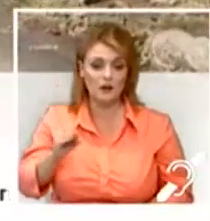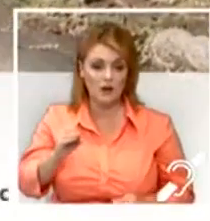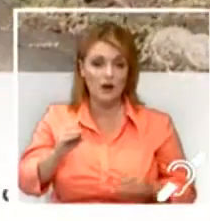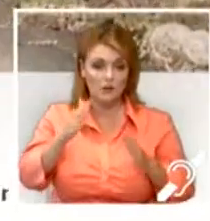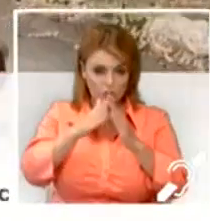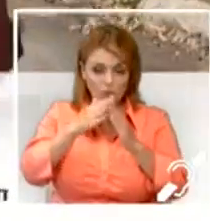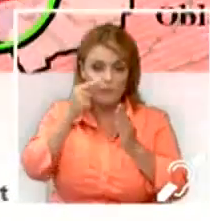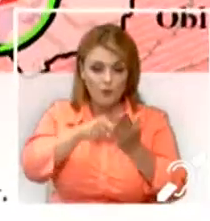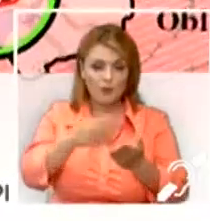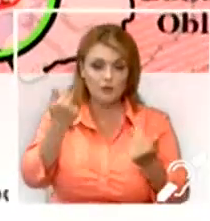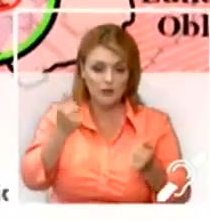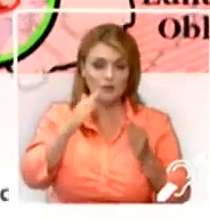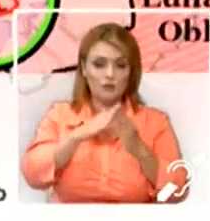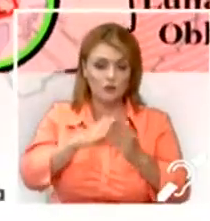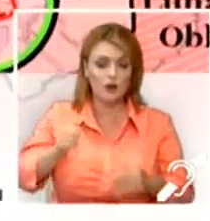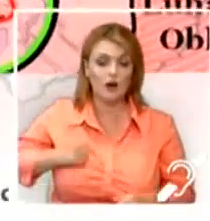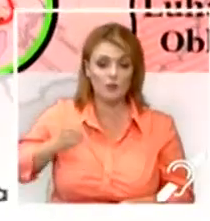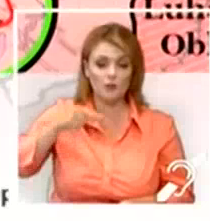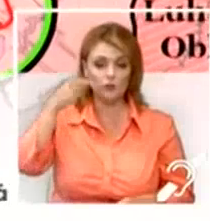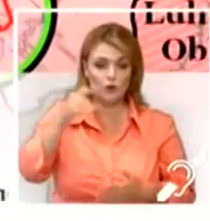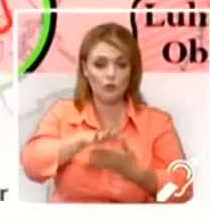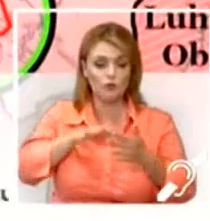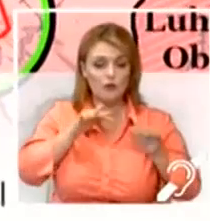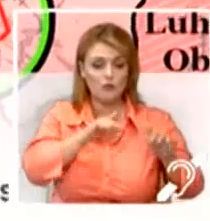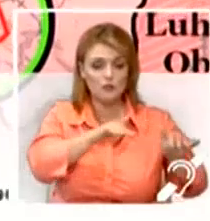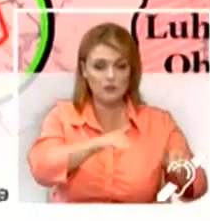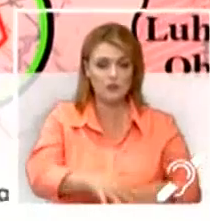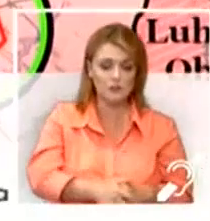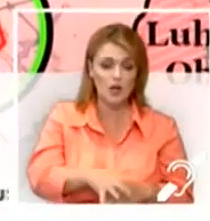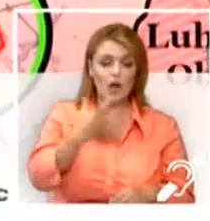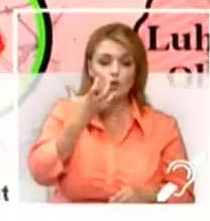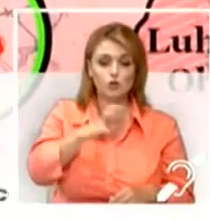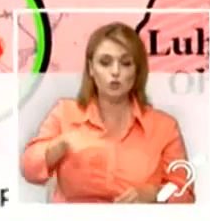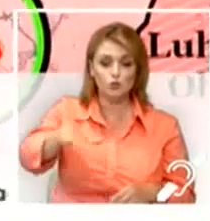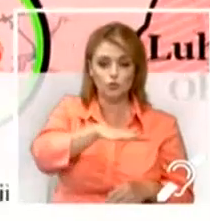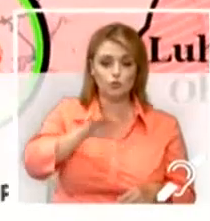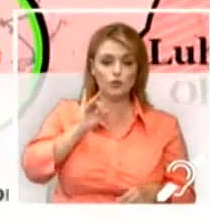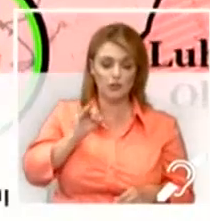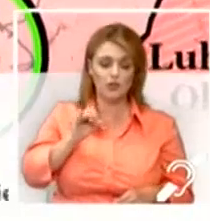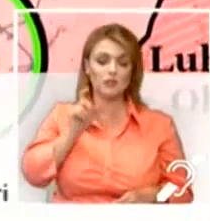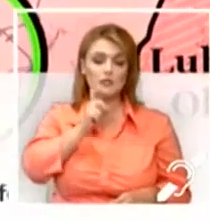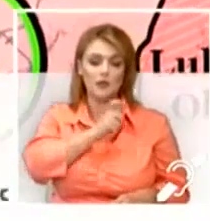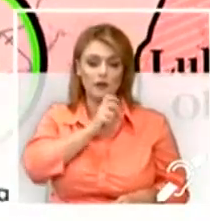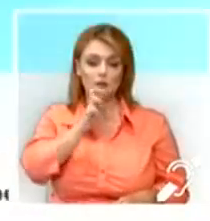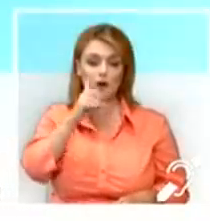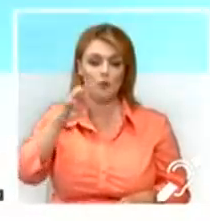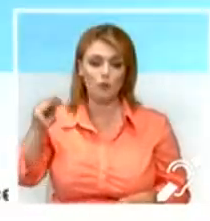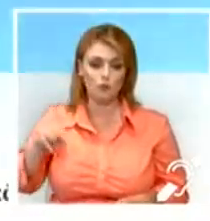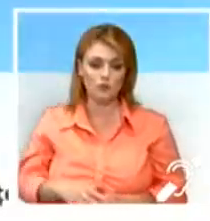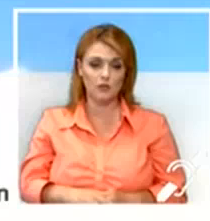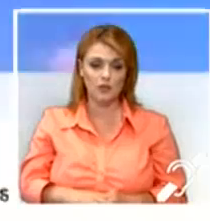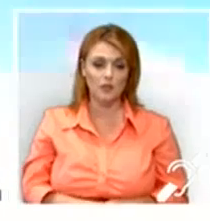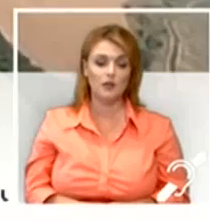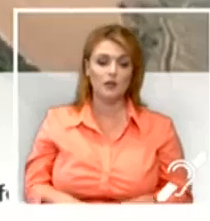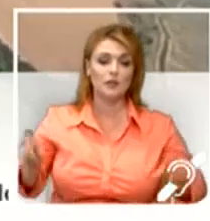da? Forțele ruse au continuat să atace așezările de la sud-est și nord-est de Bahmut, înaintând foarte puțin.